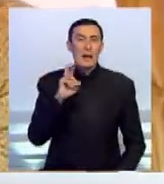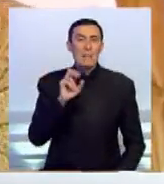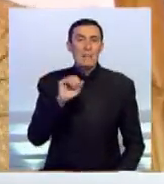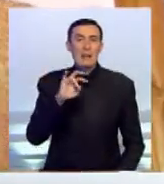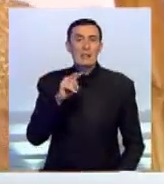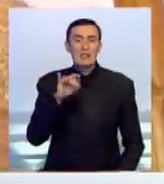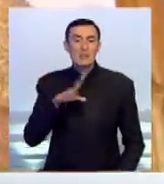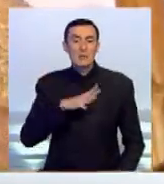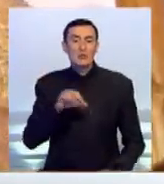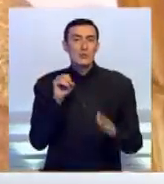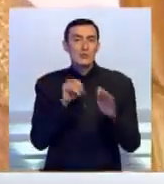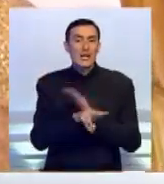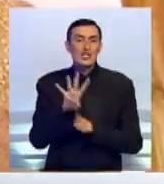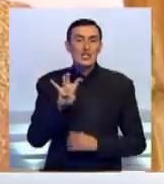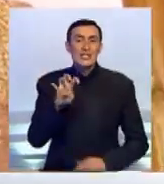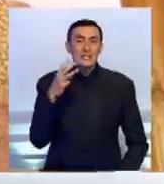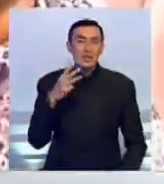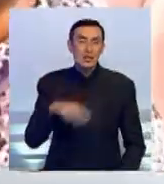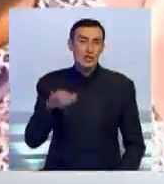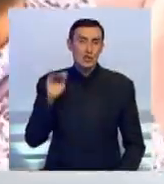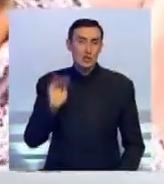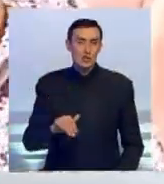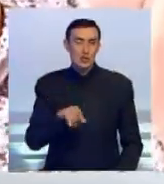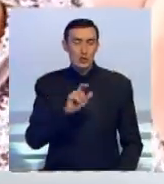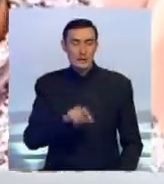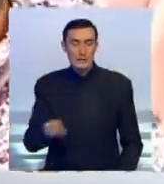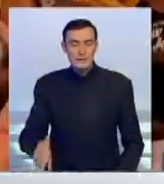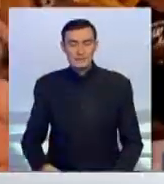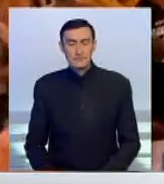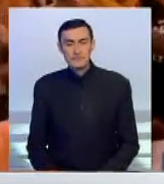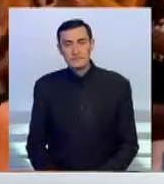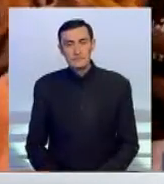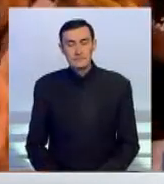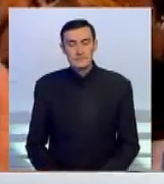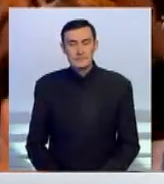из Мьянмы бежали уже 430 тысяч человек.